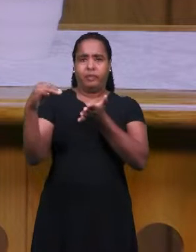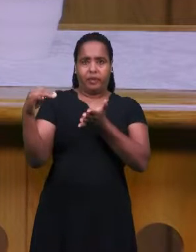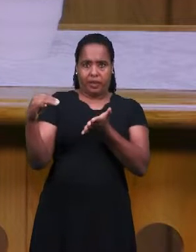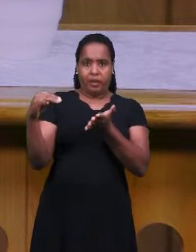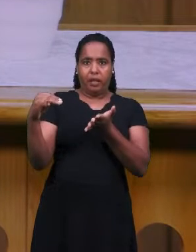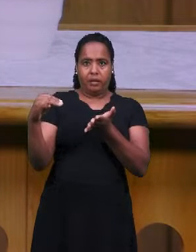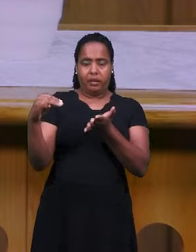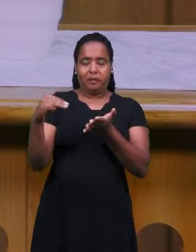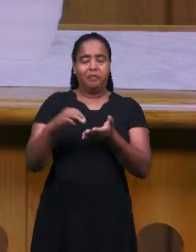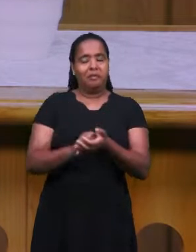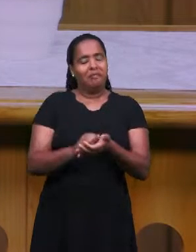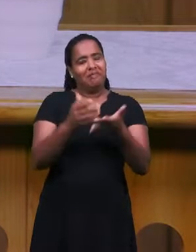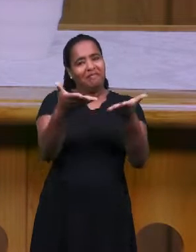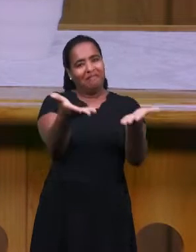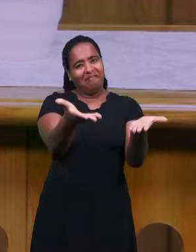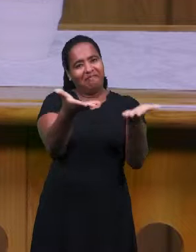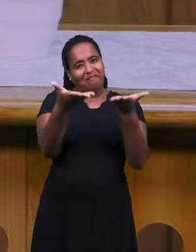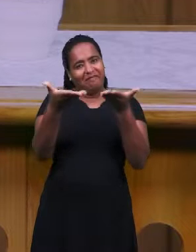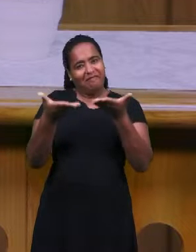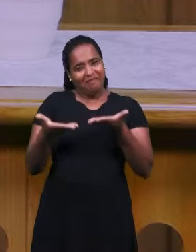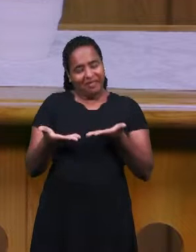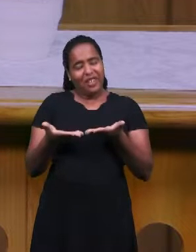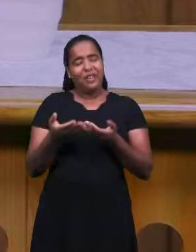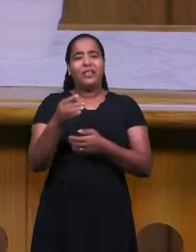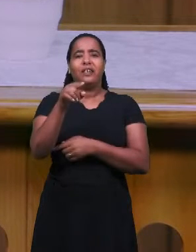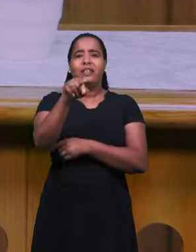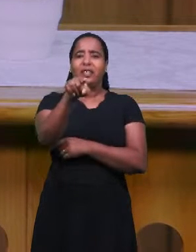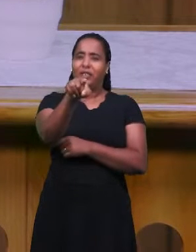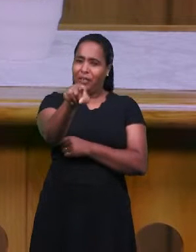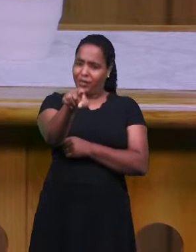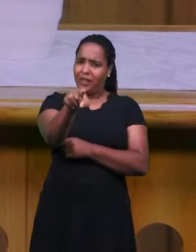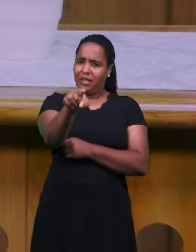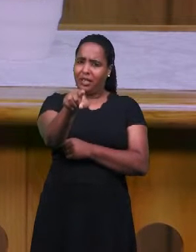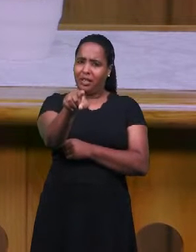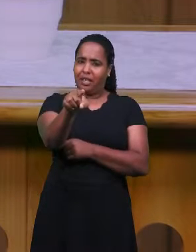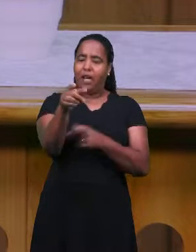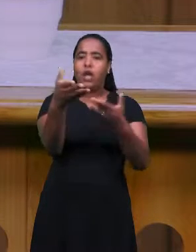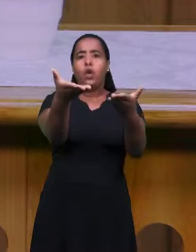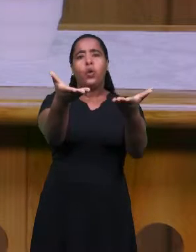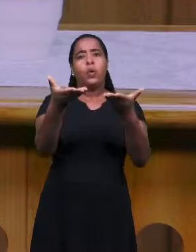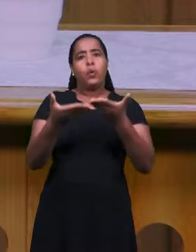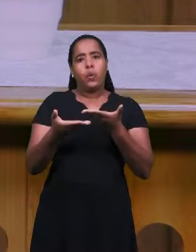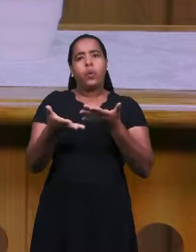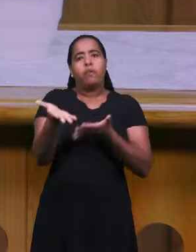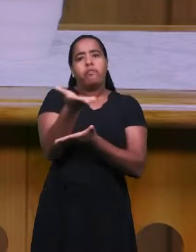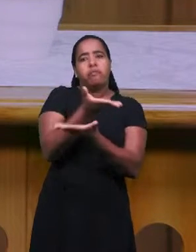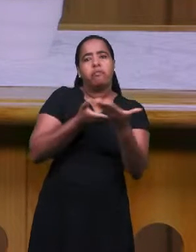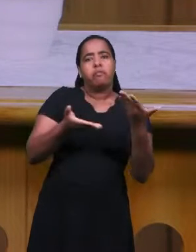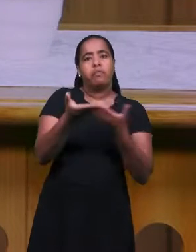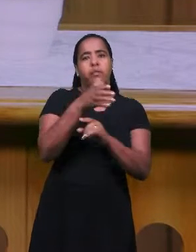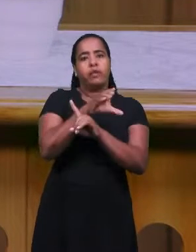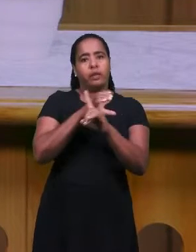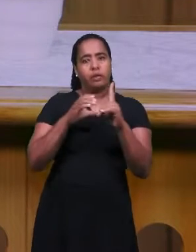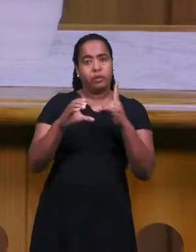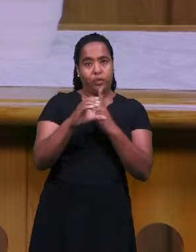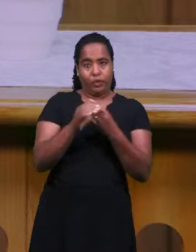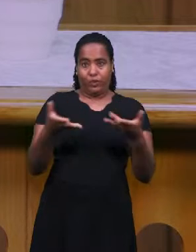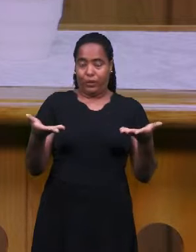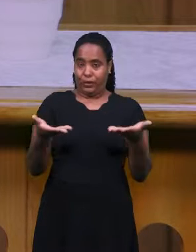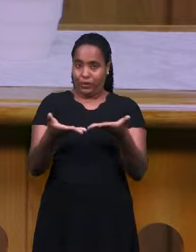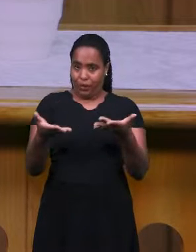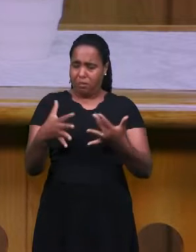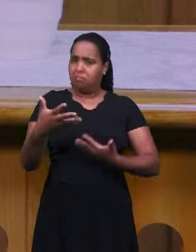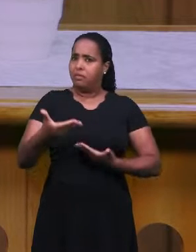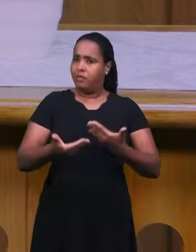мы хотим сказать добро пожаловать всем вам, кому прислали приглашение поучаствовать на этом